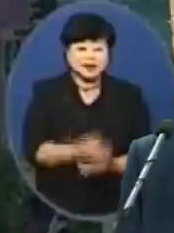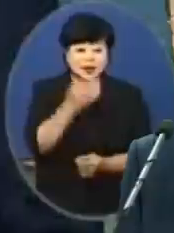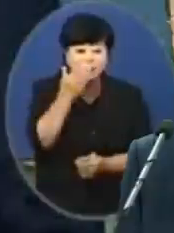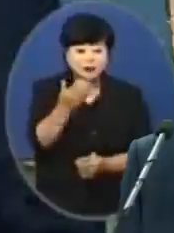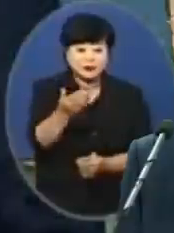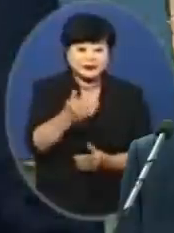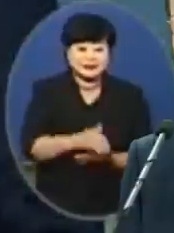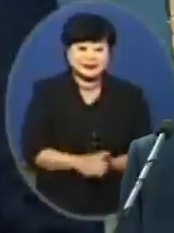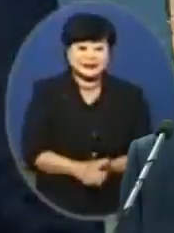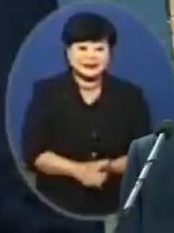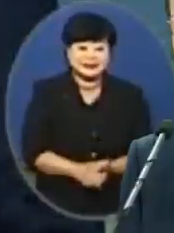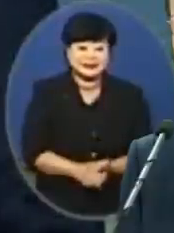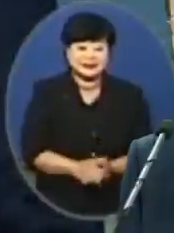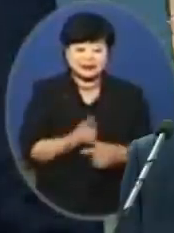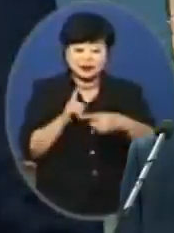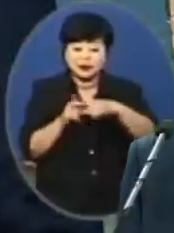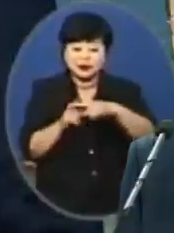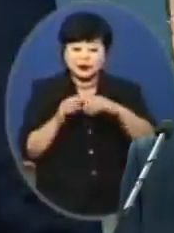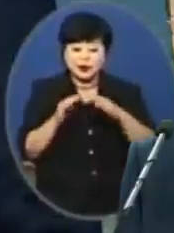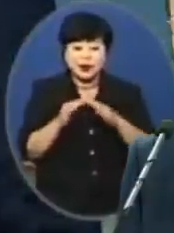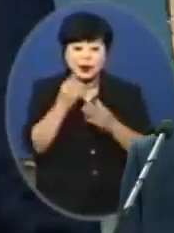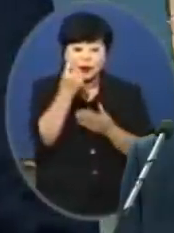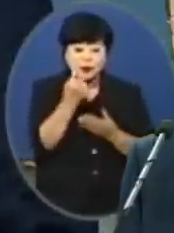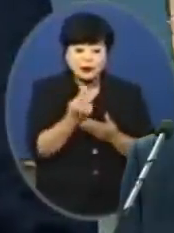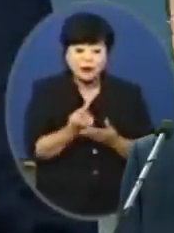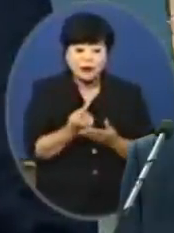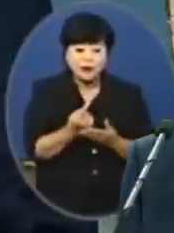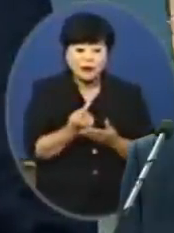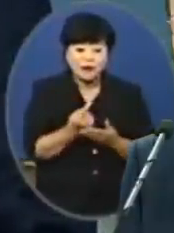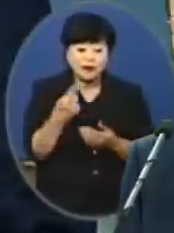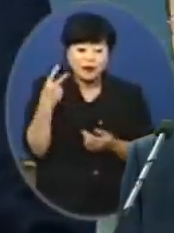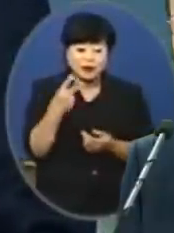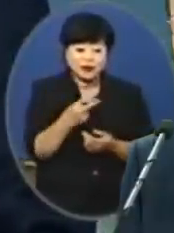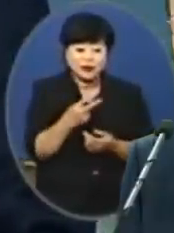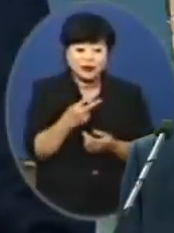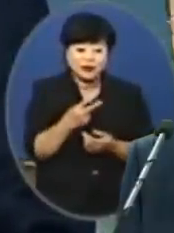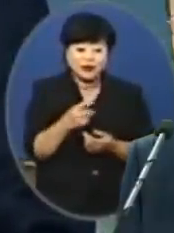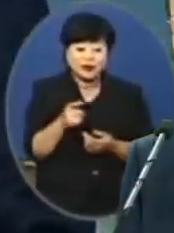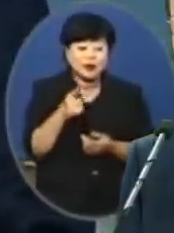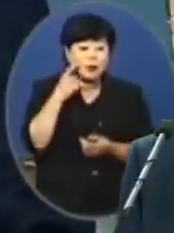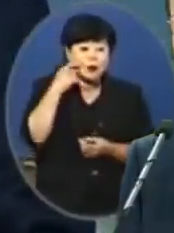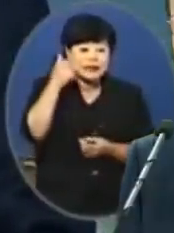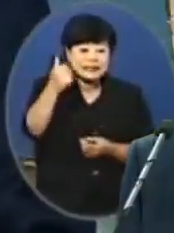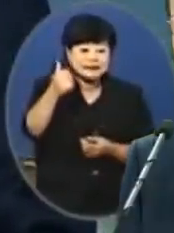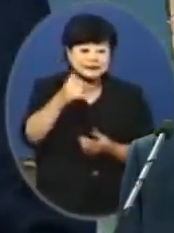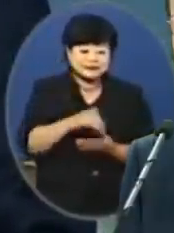여러분이 교회에 나오시고 또 어떤 목사님을